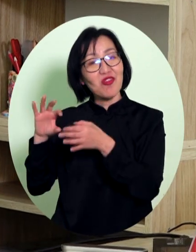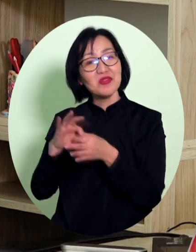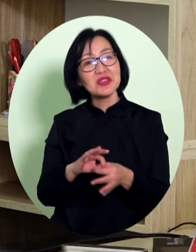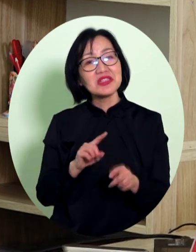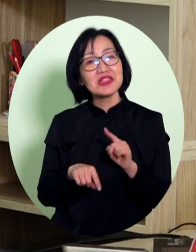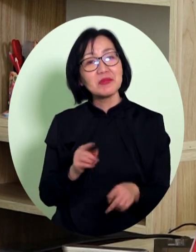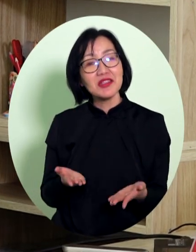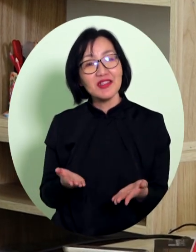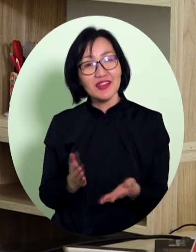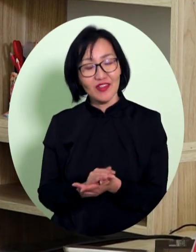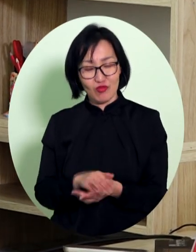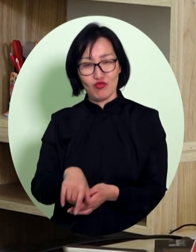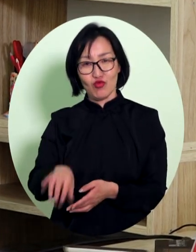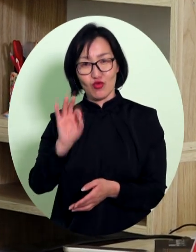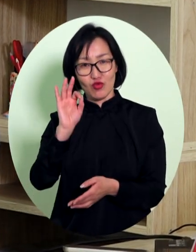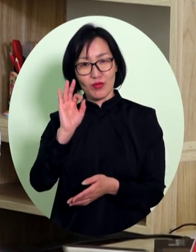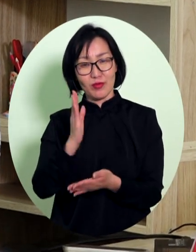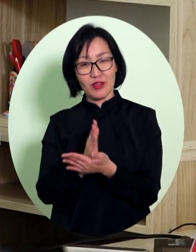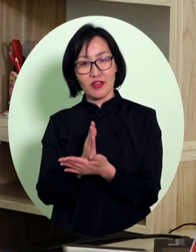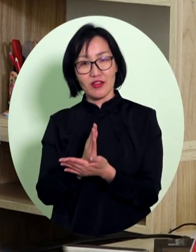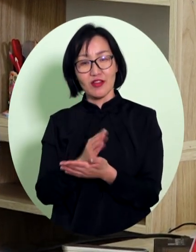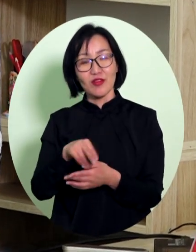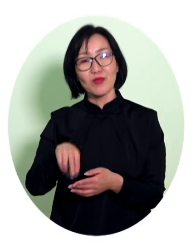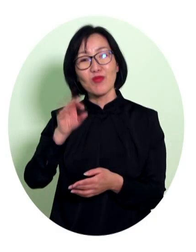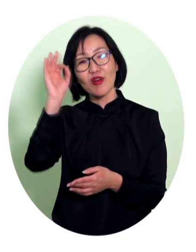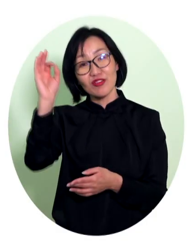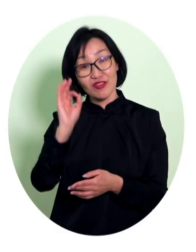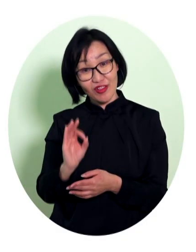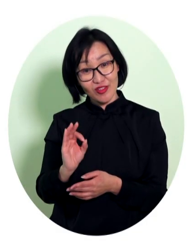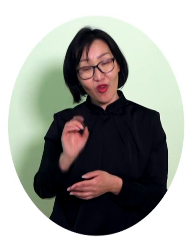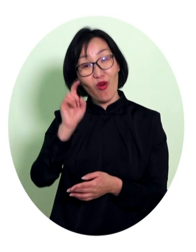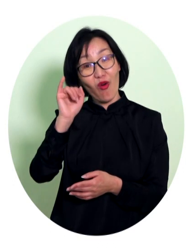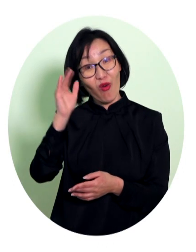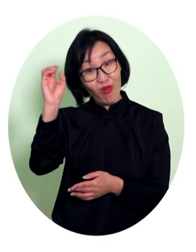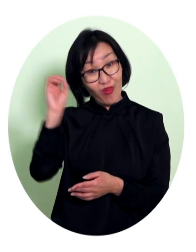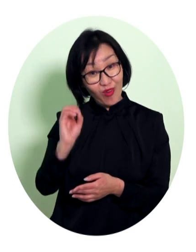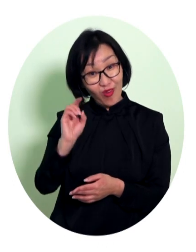уу? Өөзөөтэй. Процент, хувь,